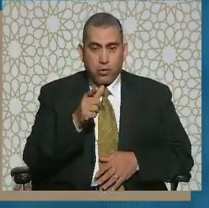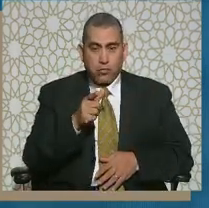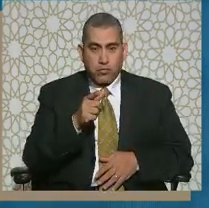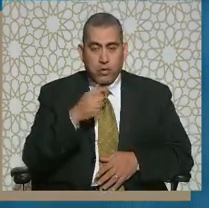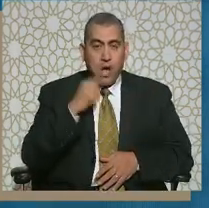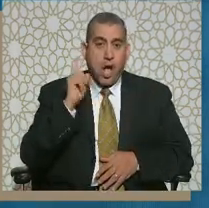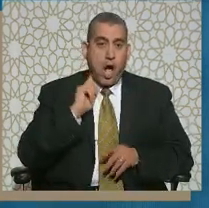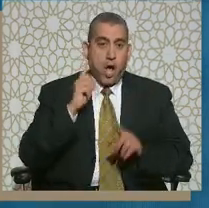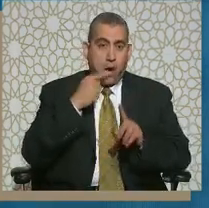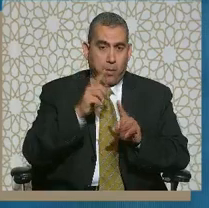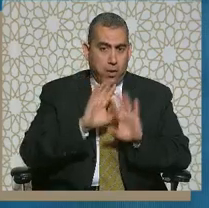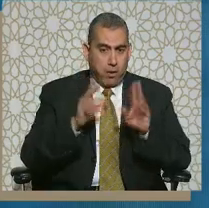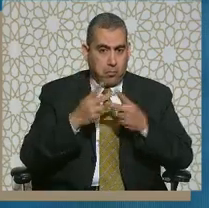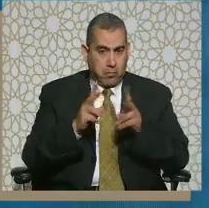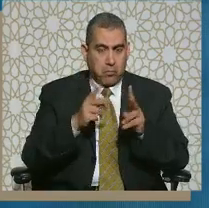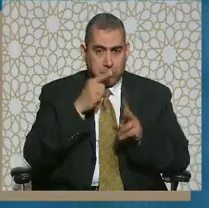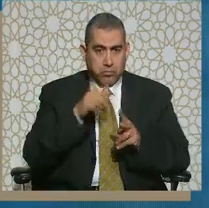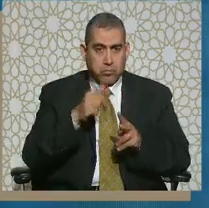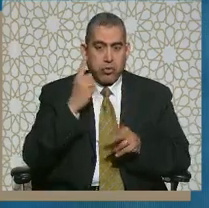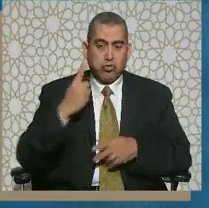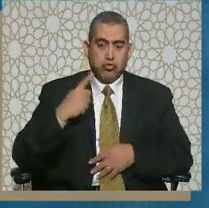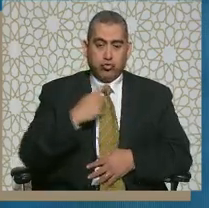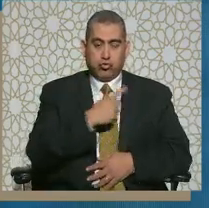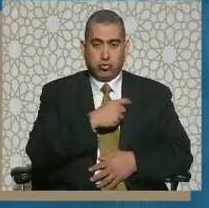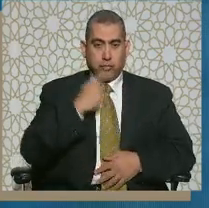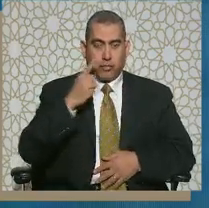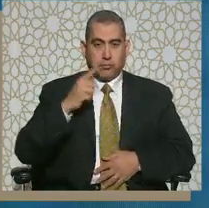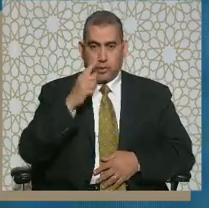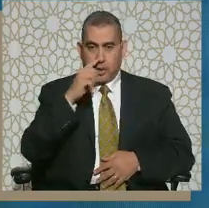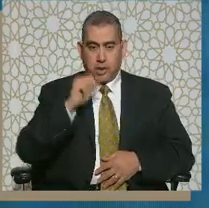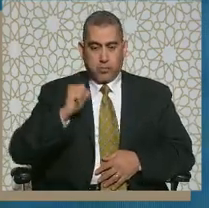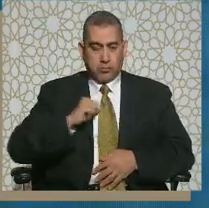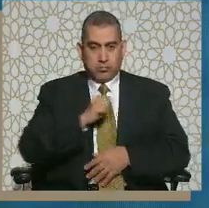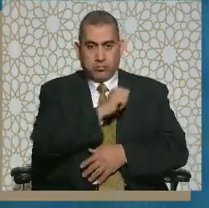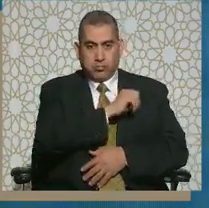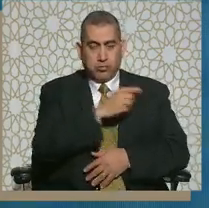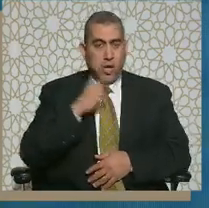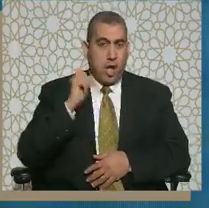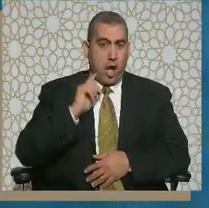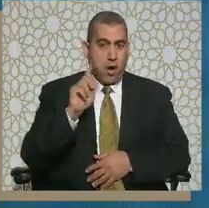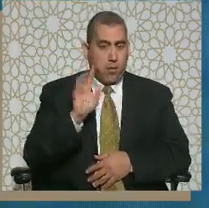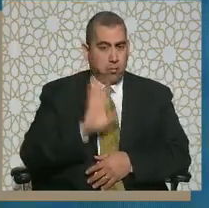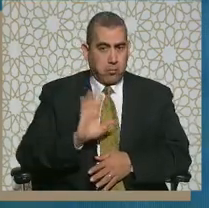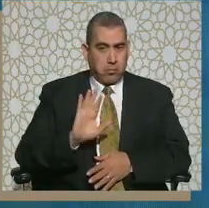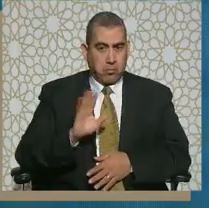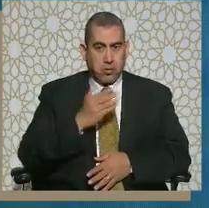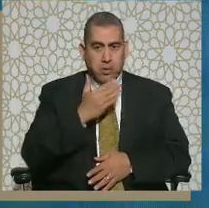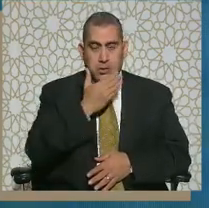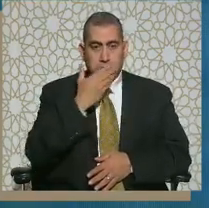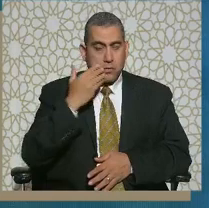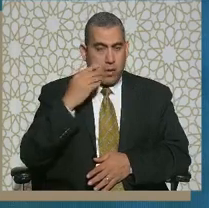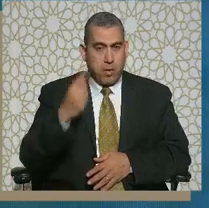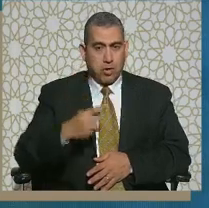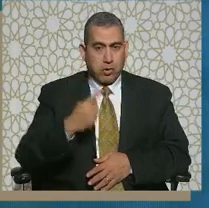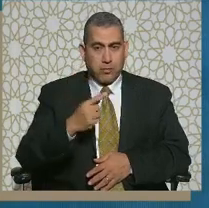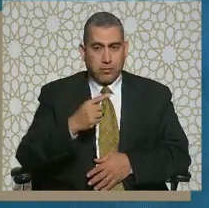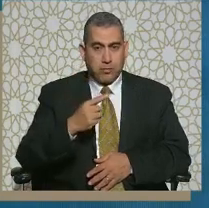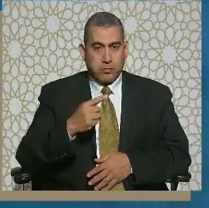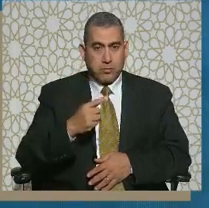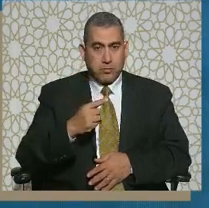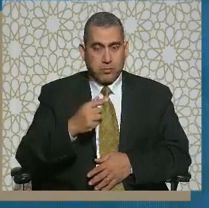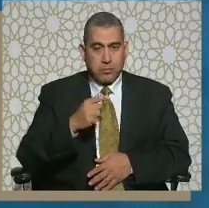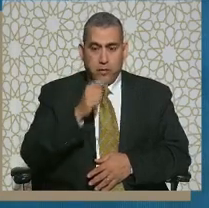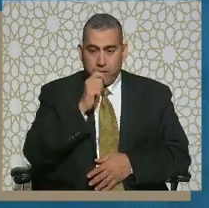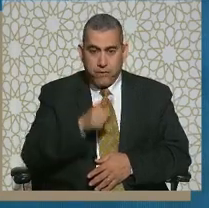هو حرام يعني لو واحد تعطر ده ما يبقاش حرام يعني لو واحد هوما يفسد الصيام ا اكيد ما